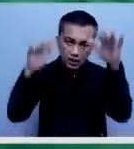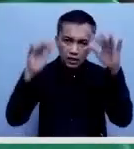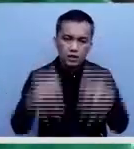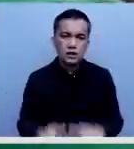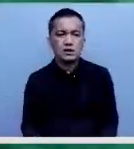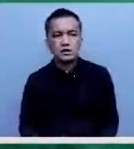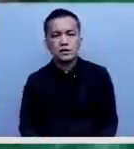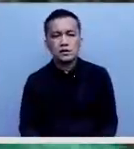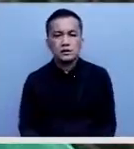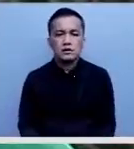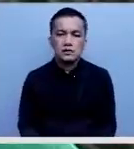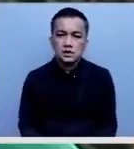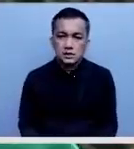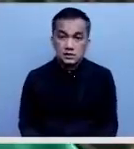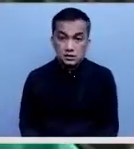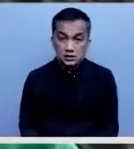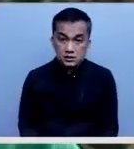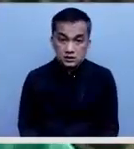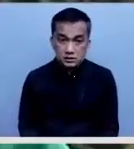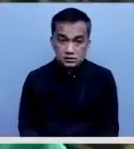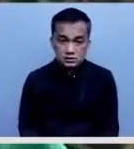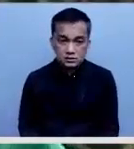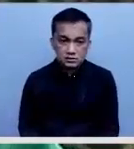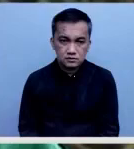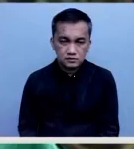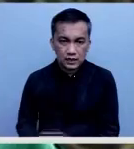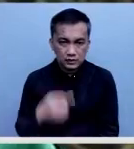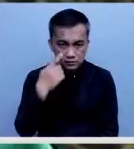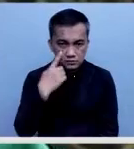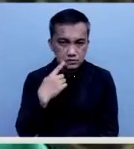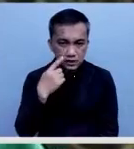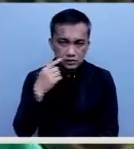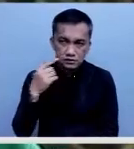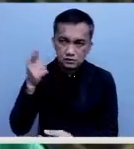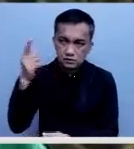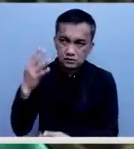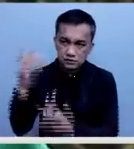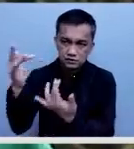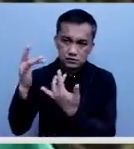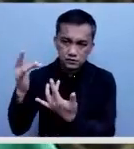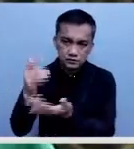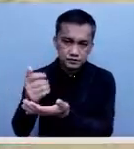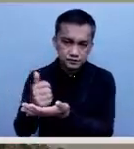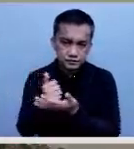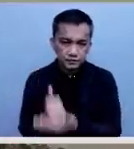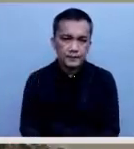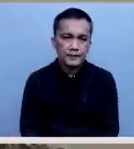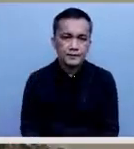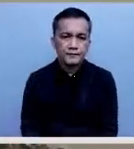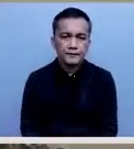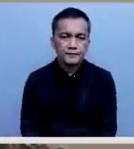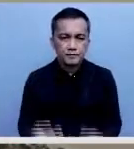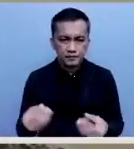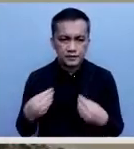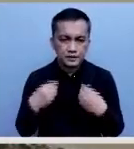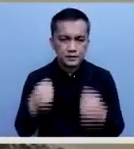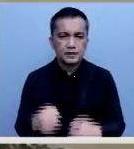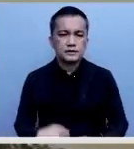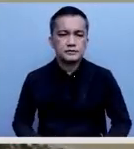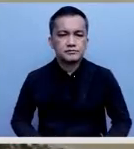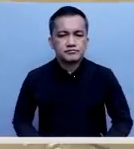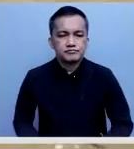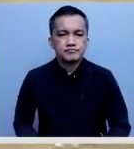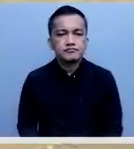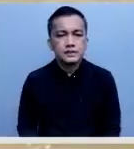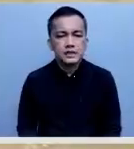Ang dasal ko, patawarin kami ng Panginoon at sa katulungan kami, bigyan ng lakas. Dahil